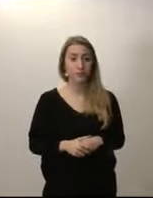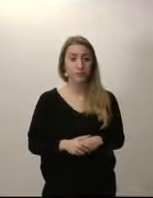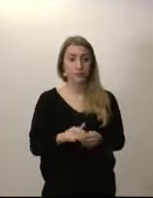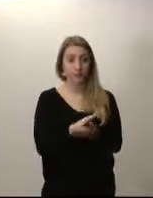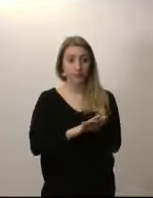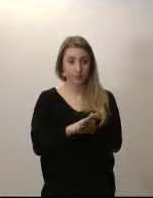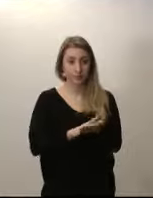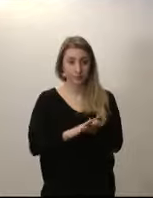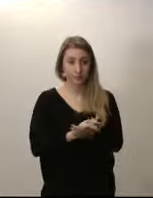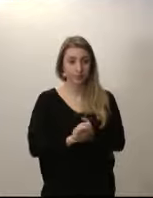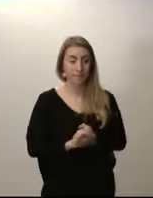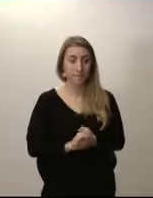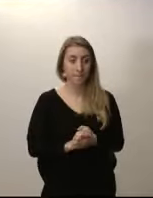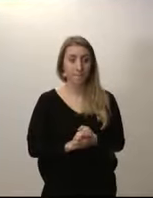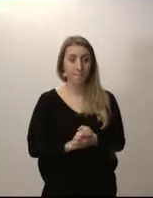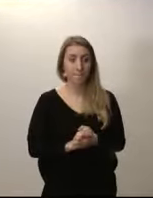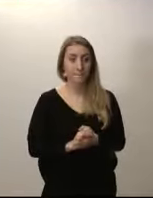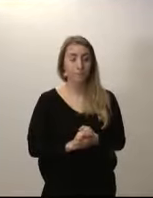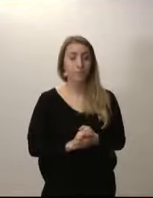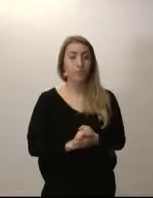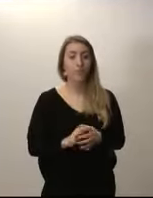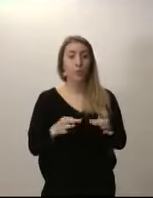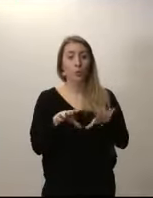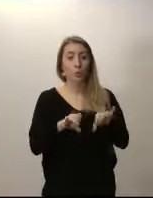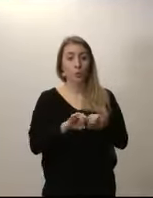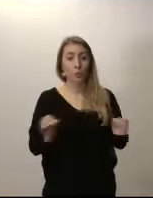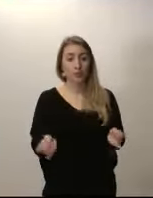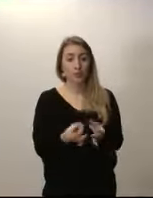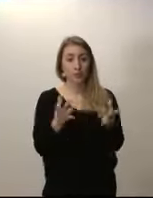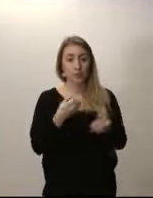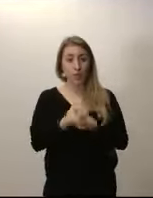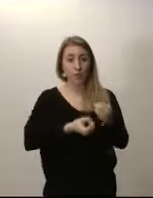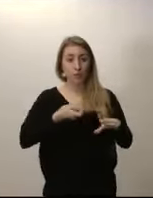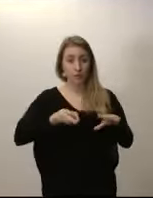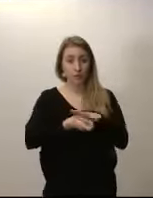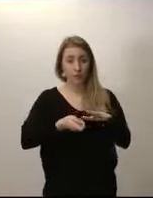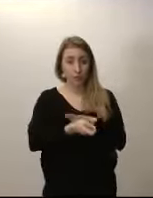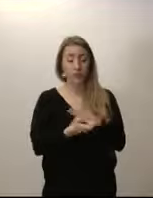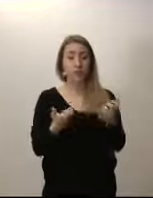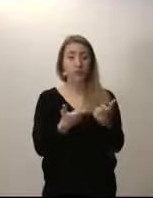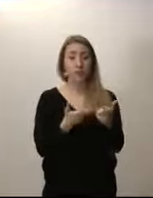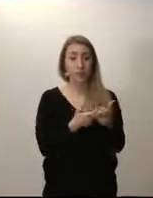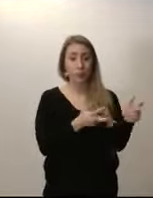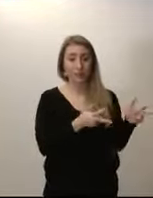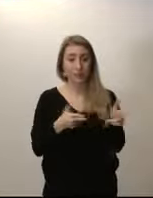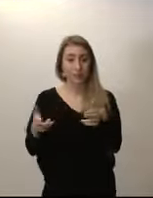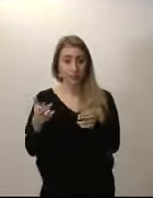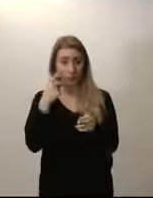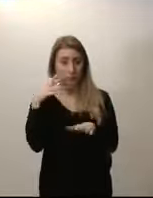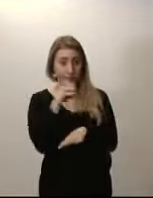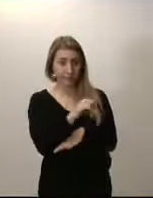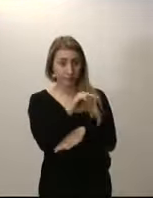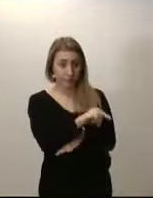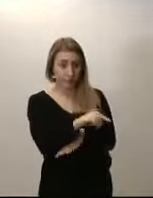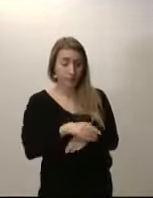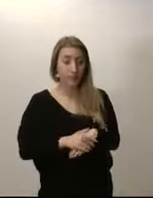Excusez-moi encore. Les produits exceptionnels et financiers, ce sont les cessions que vous voyez dans cette rubrique-là. Et